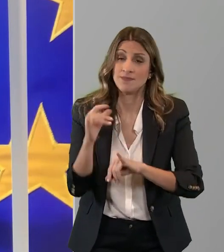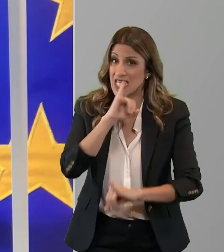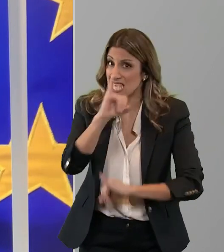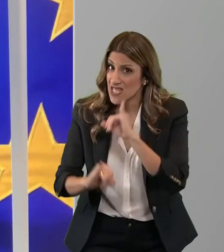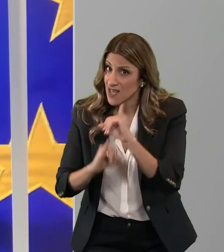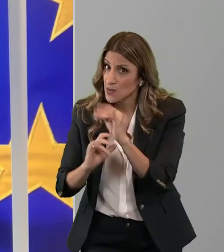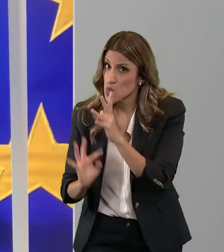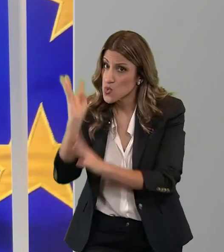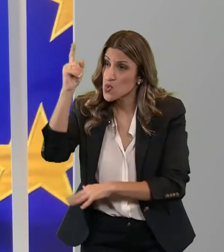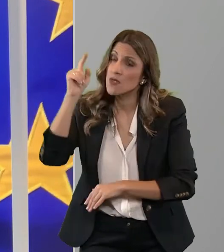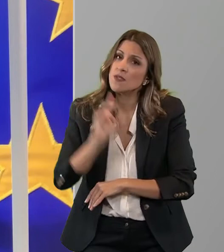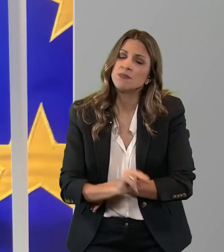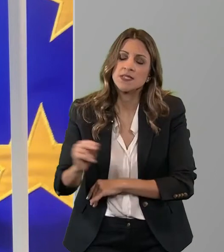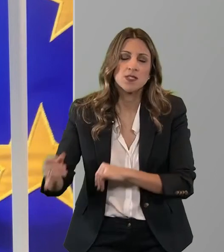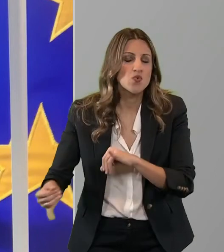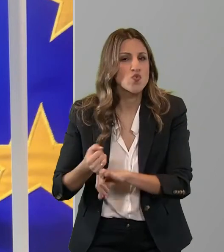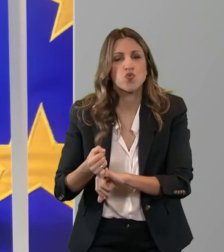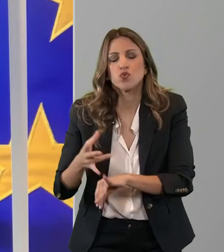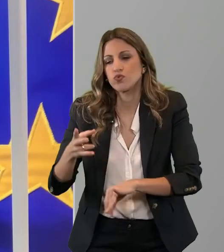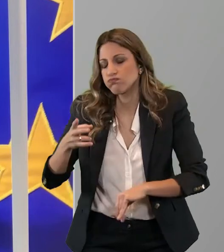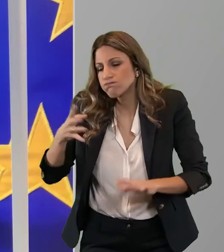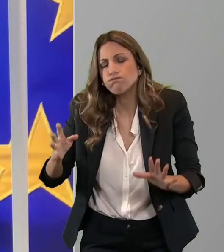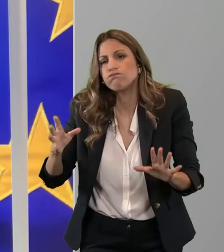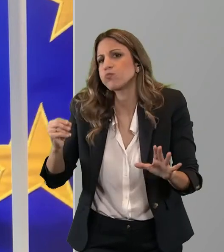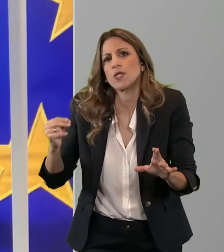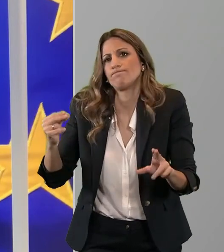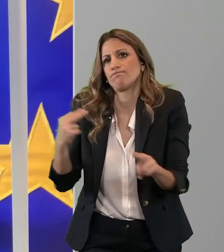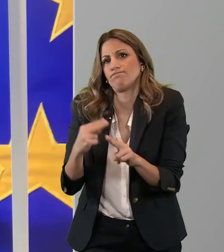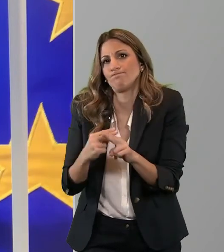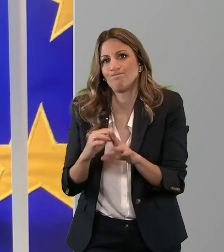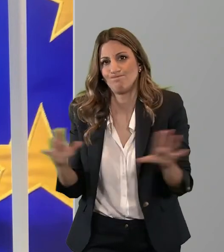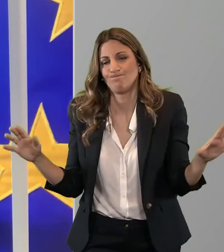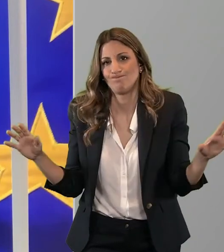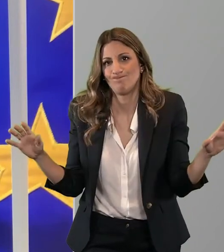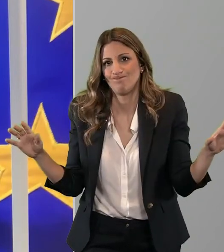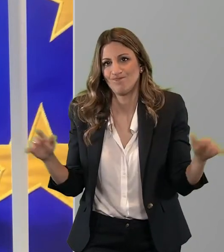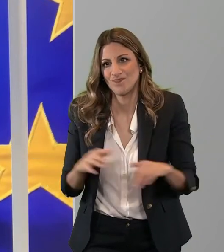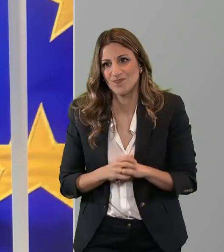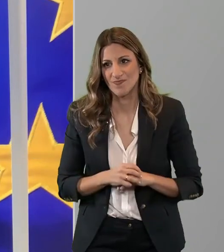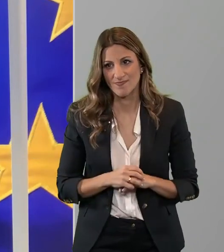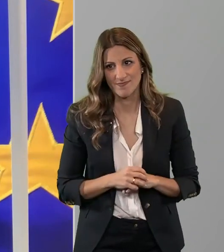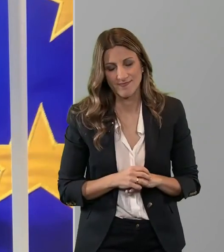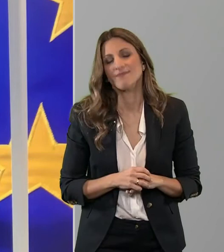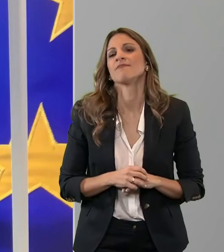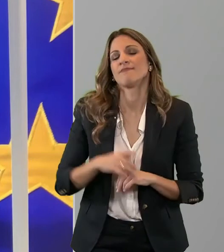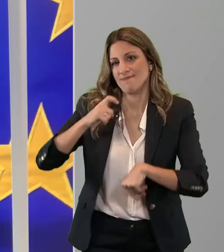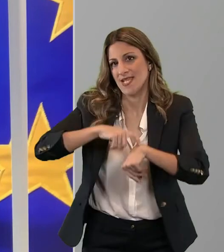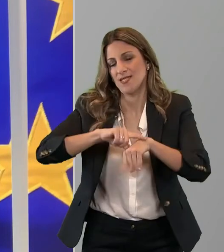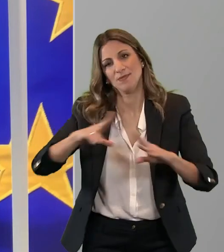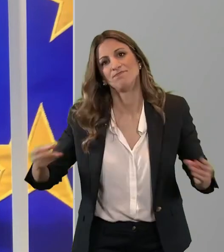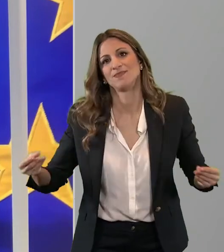για το μέλλον μας. Ακριβώς αυτή η ιστορικότητα της ψηφιακής μετάβασης, η οποία έχει